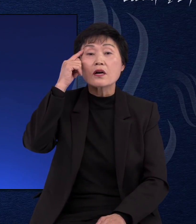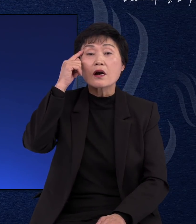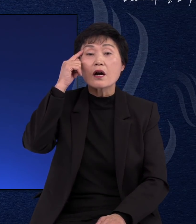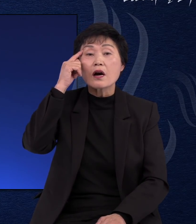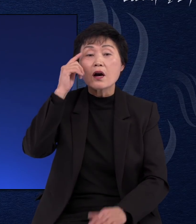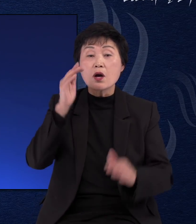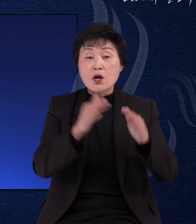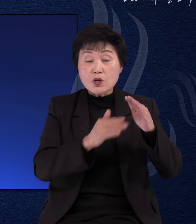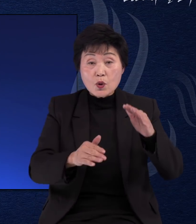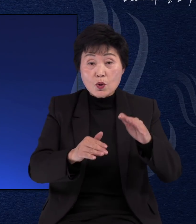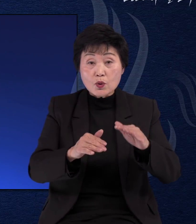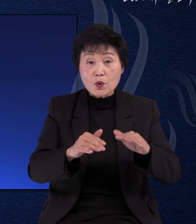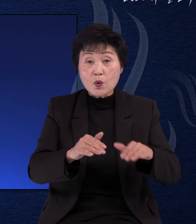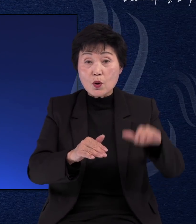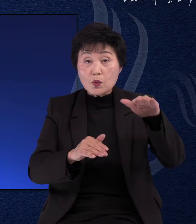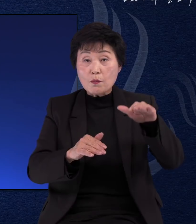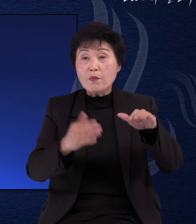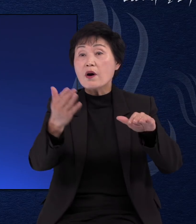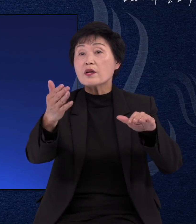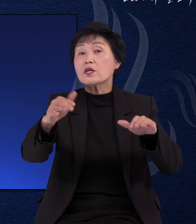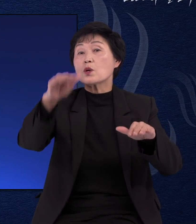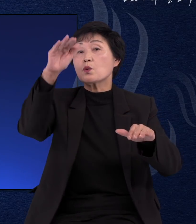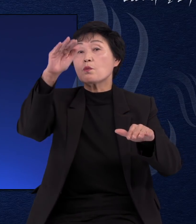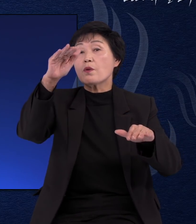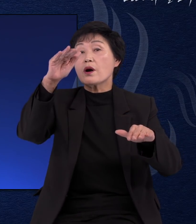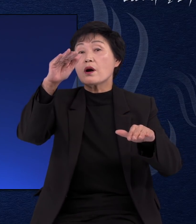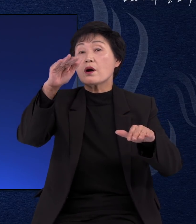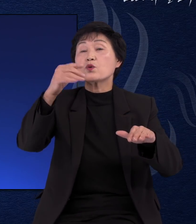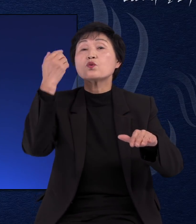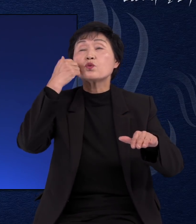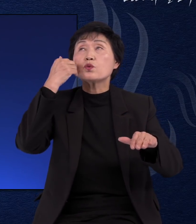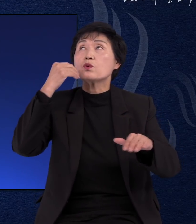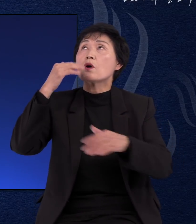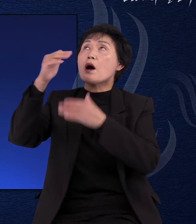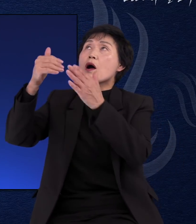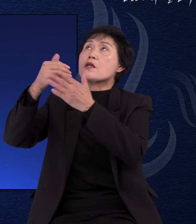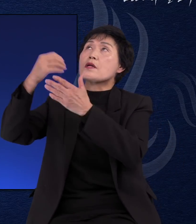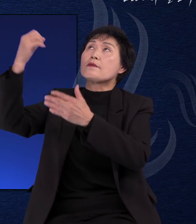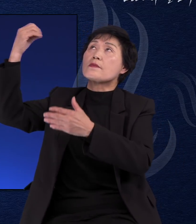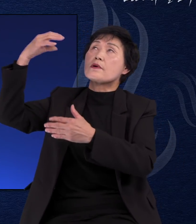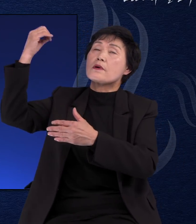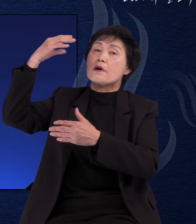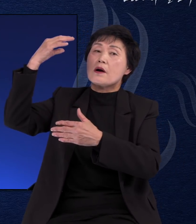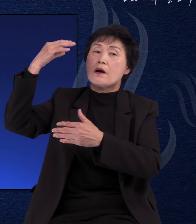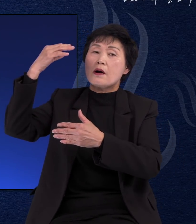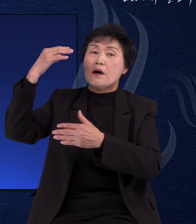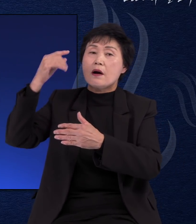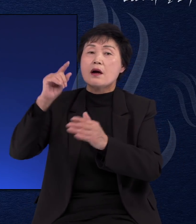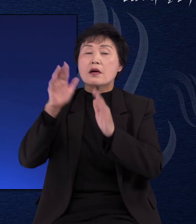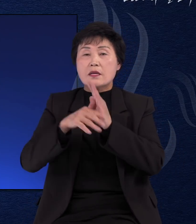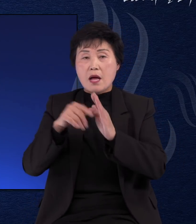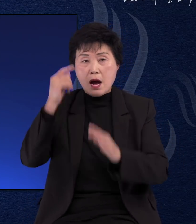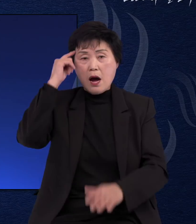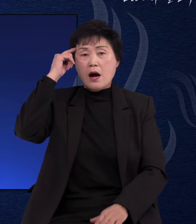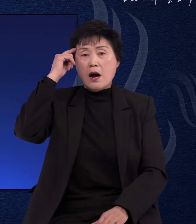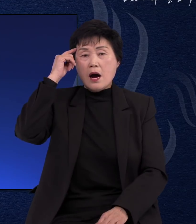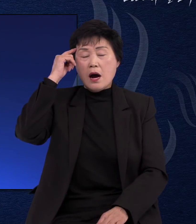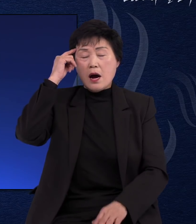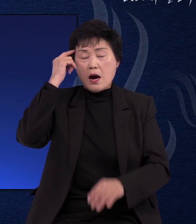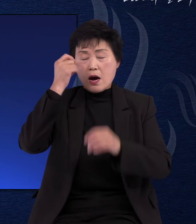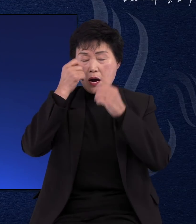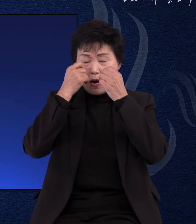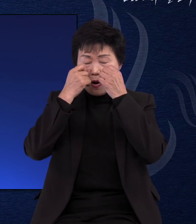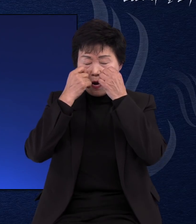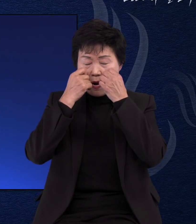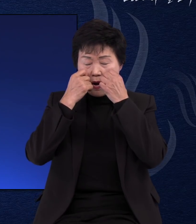거예요. 네 생각에는 누구 수준이 높냐. 눈물이 비 오듯이 쏟아지는데